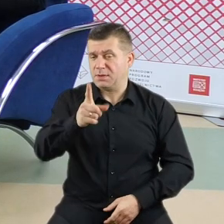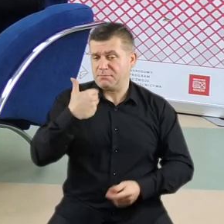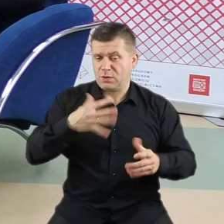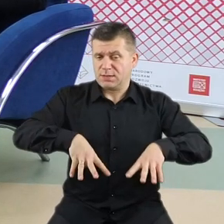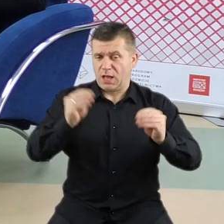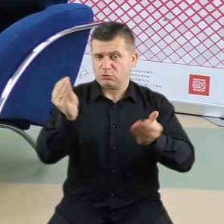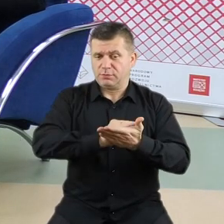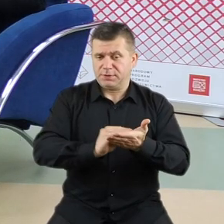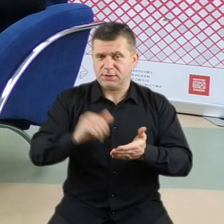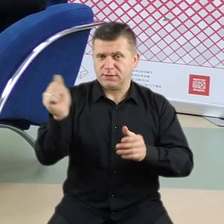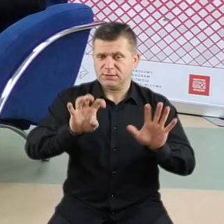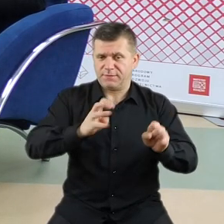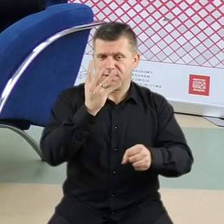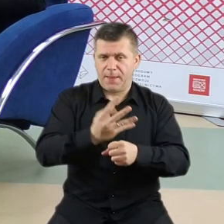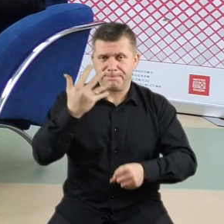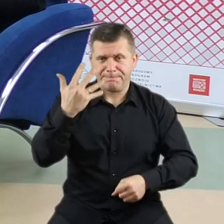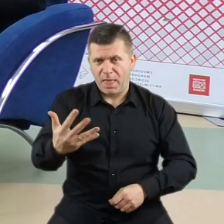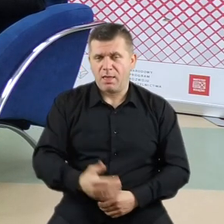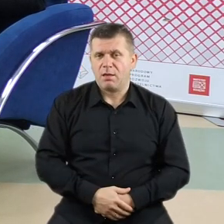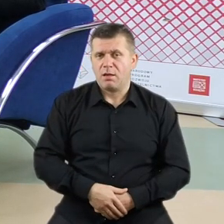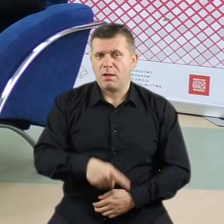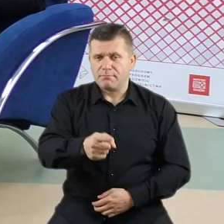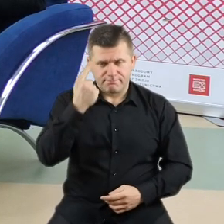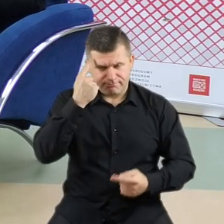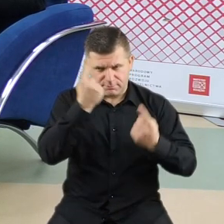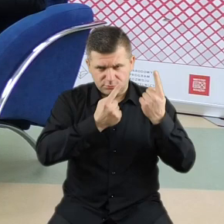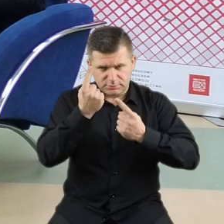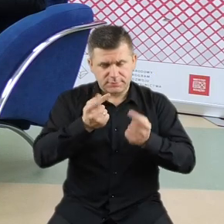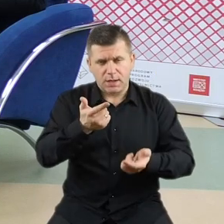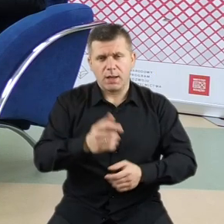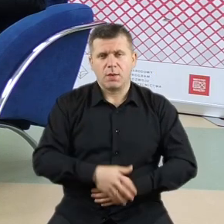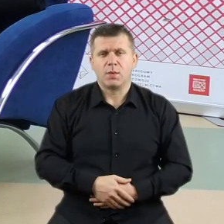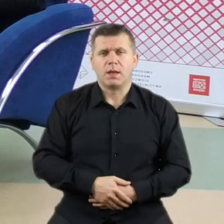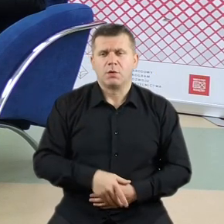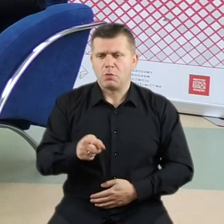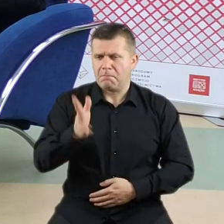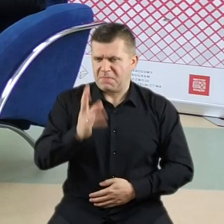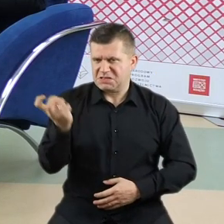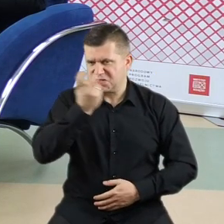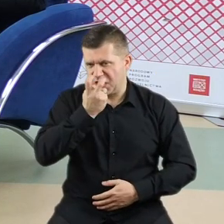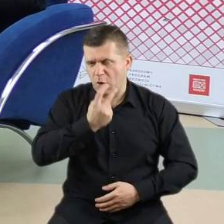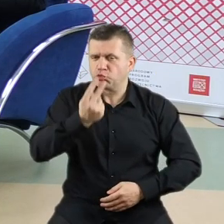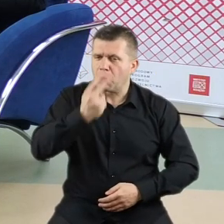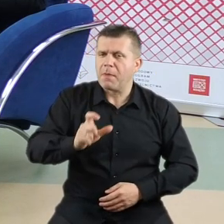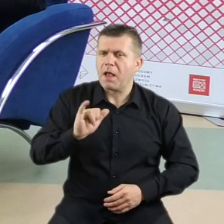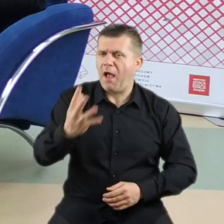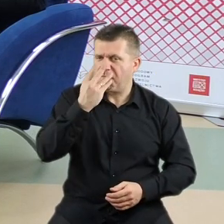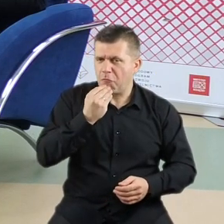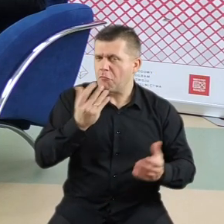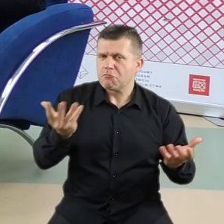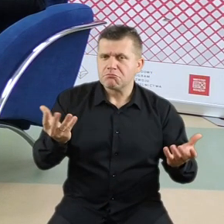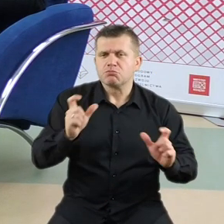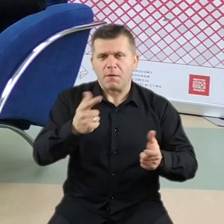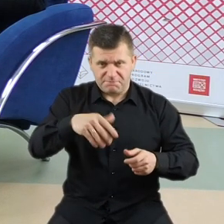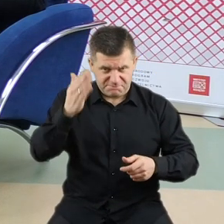ty, kiedy zaczynałaś pisać 1945, to szłaś tym tropem, to może być ciekawe, zobaczę, co to jest, czy